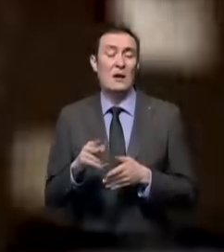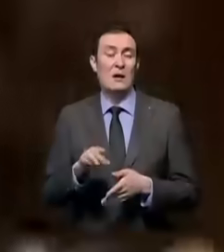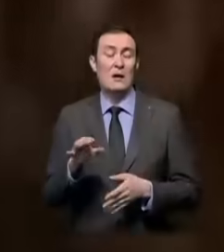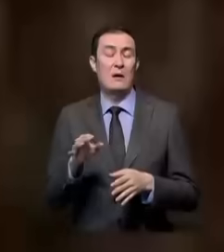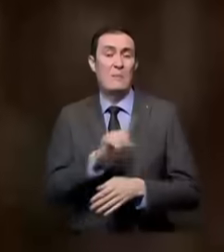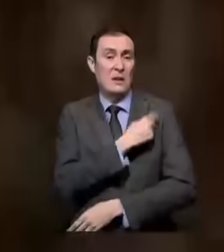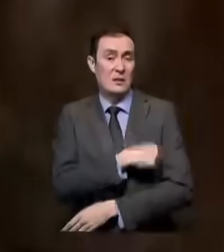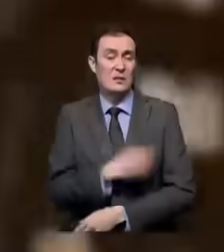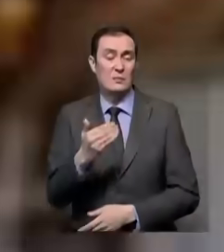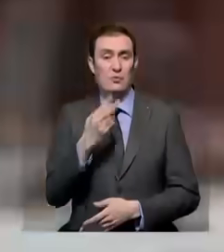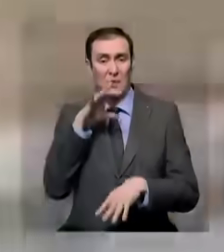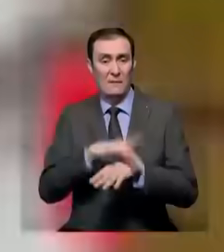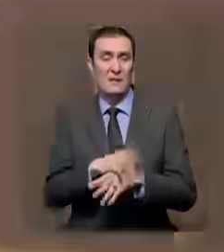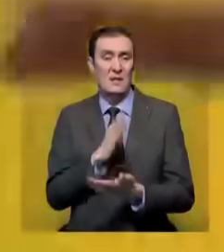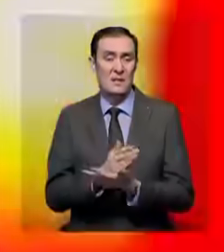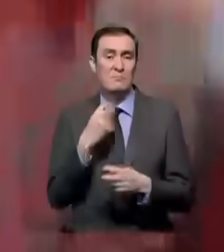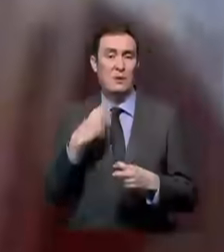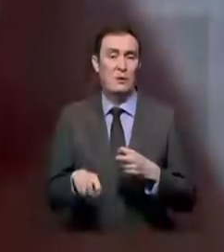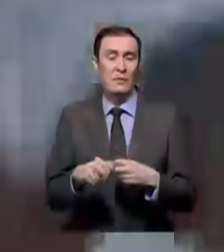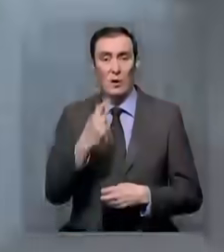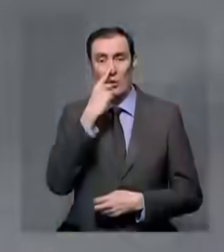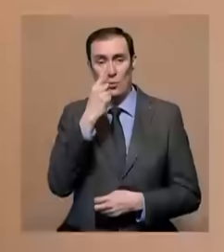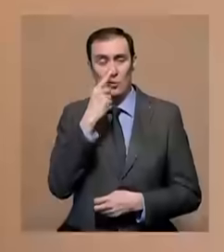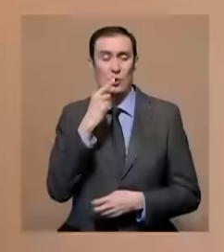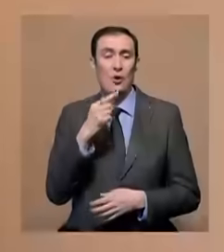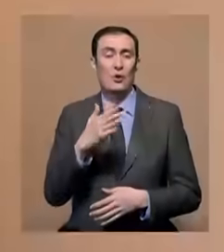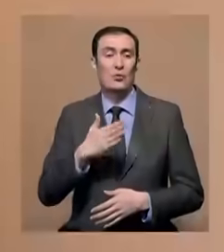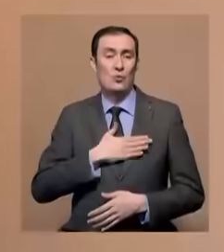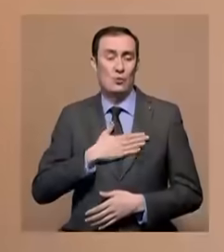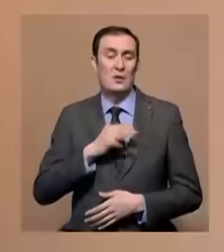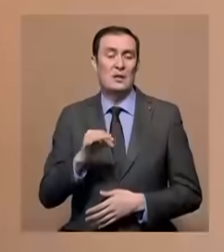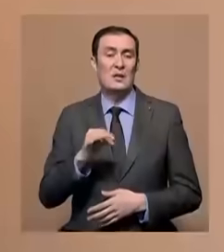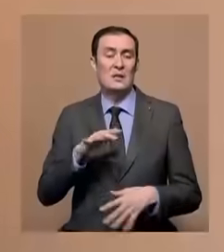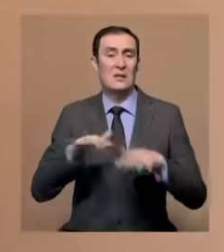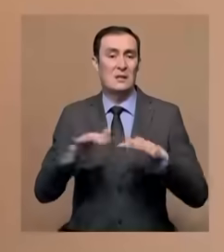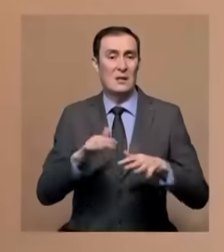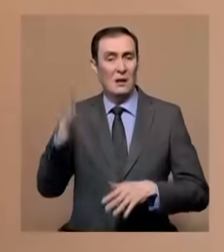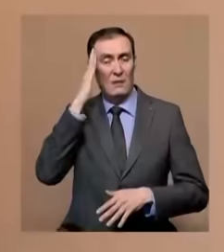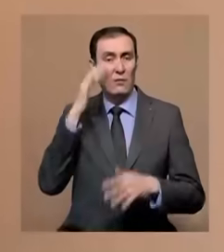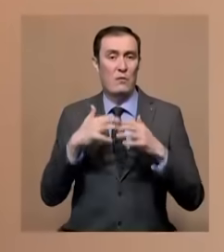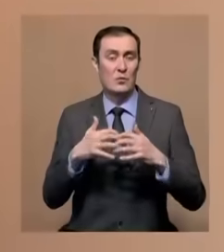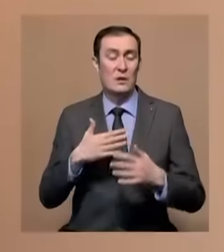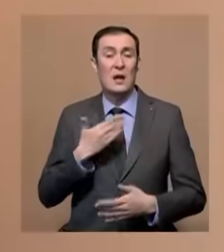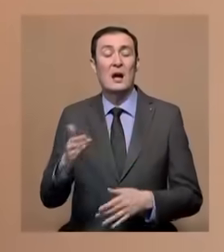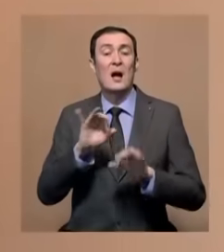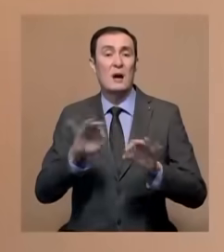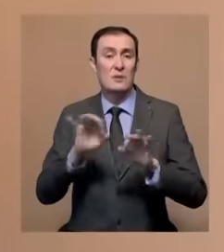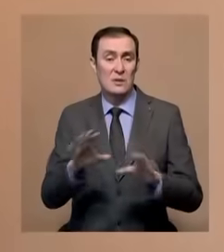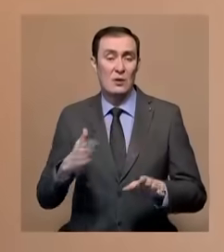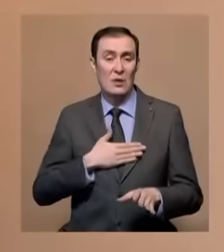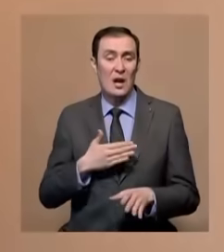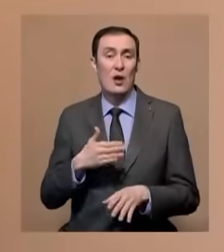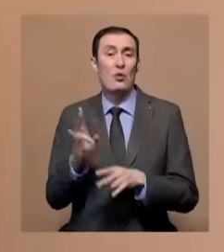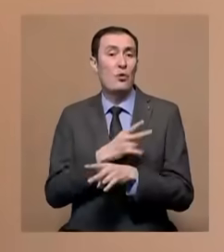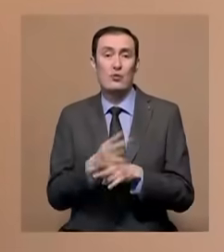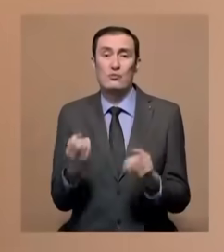областной больницы. Ему диагностировали перелом спинки носа, ушибы грудной клетки, сотрясение головного мозга. Я ему объясняю, брат, я среди